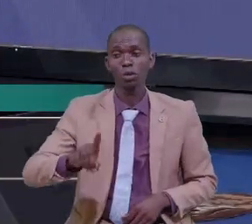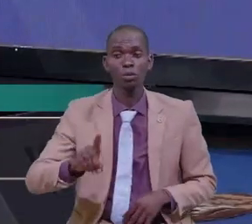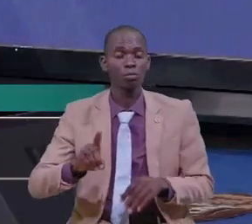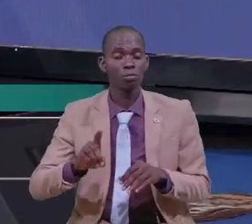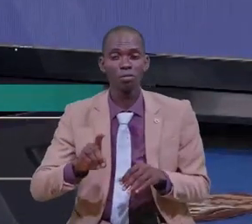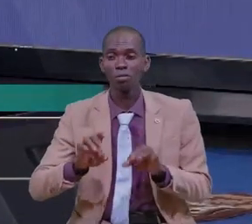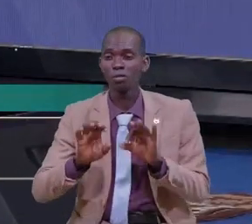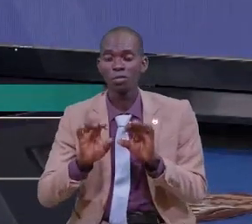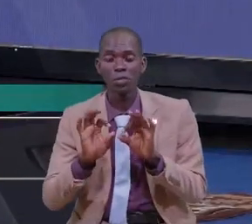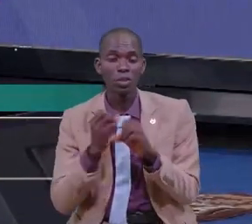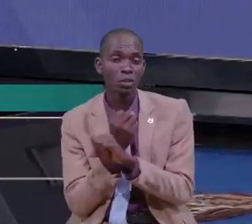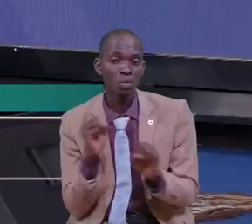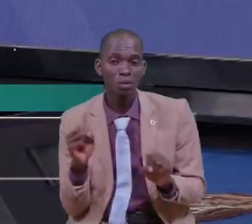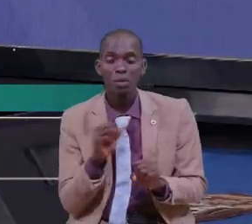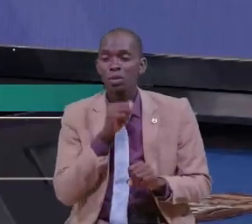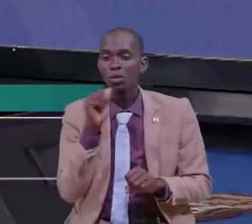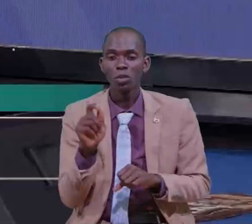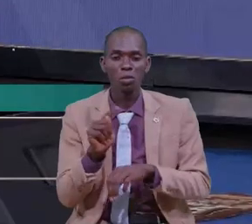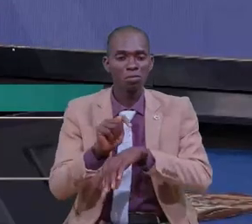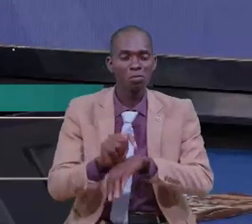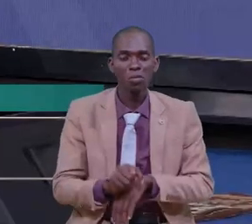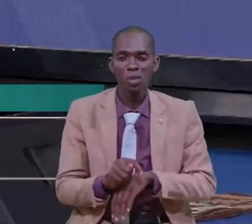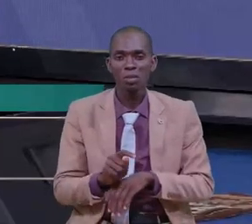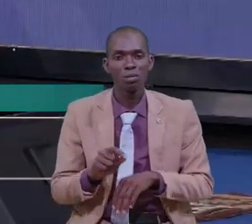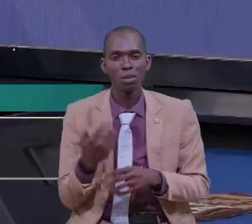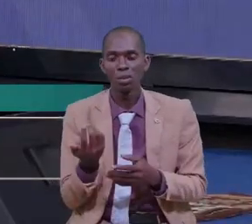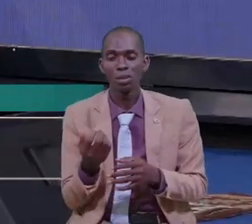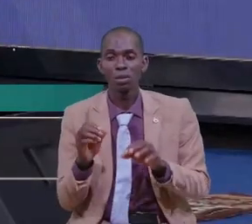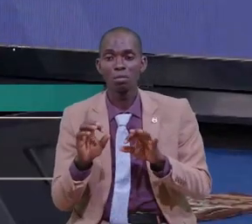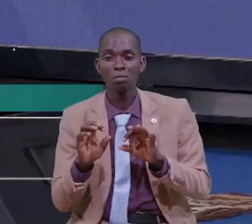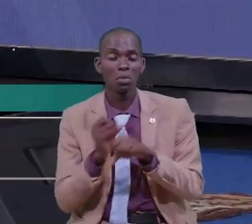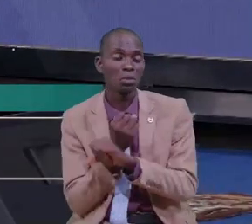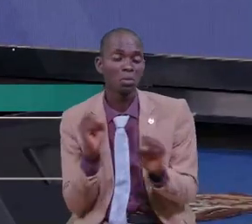dénominationnel. Ce n'est pas un salut tribal. Personnel.